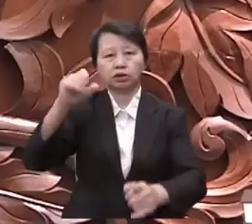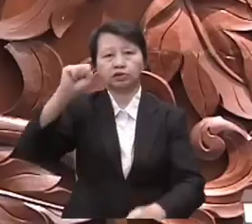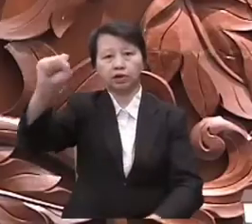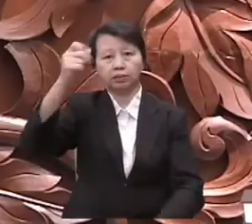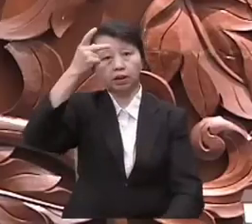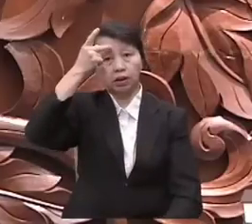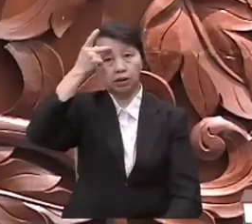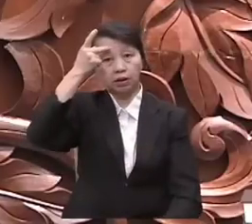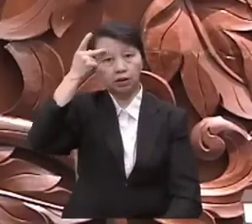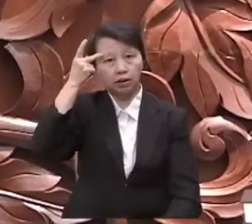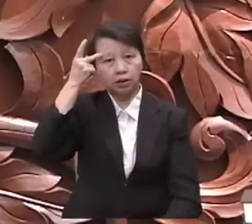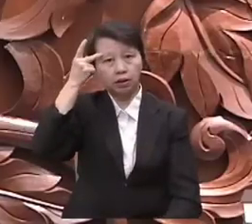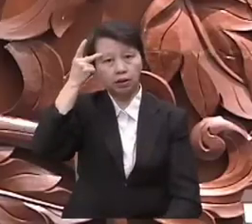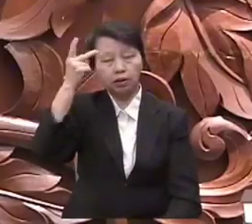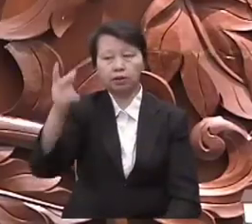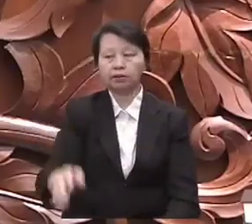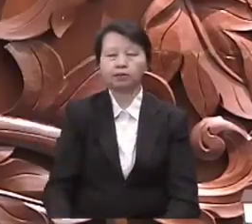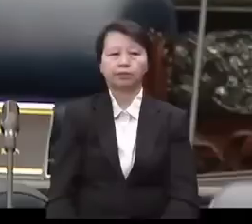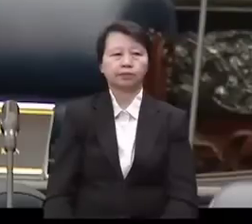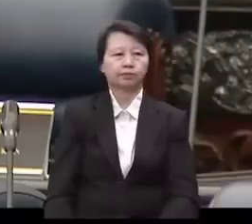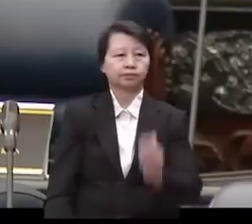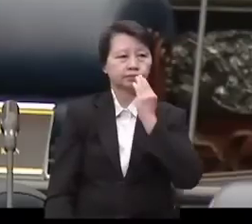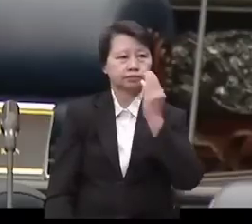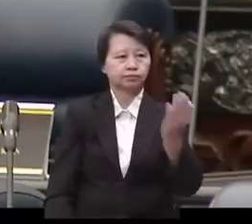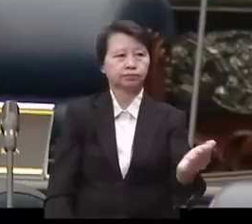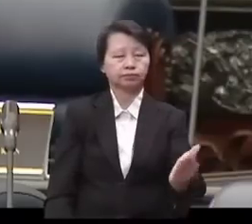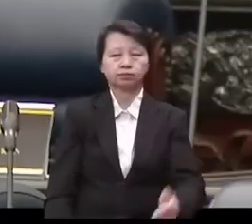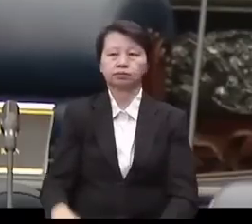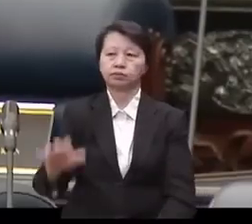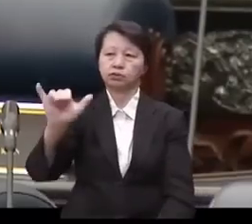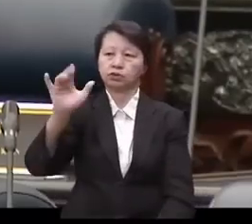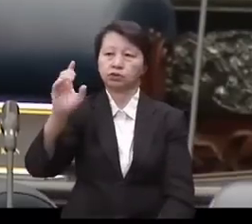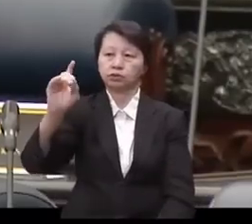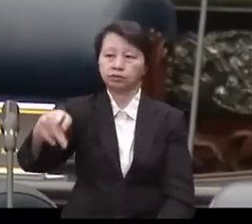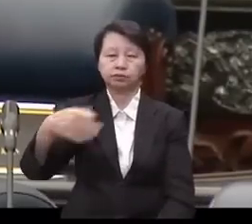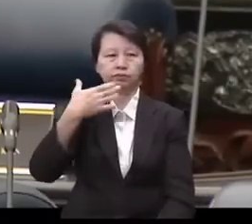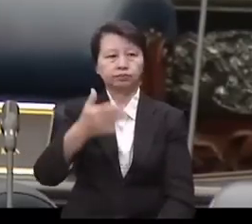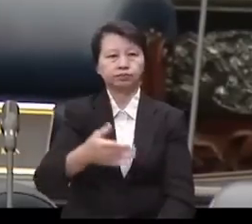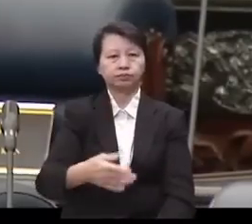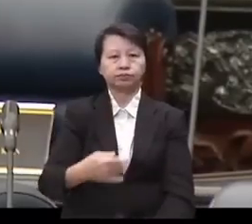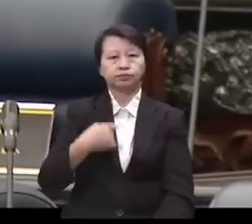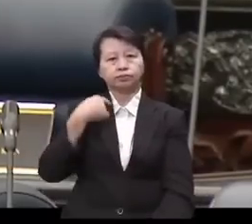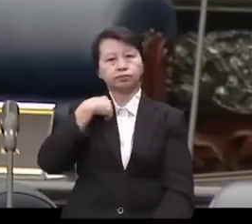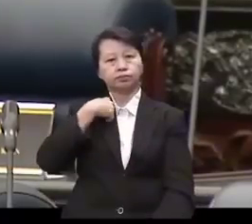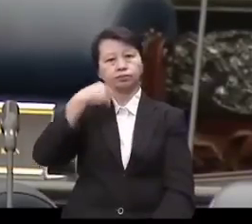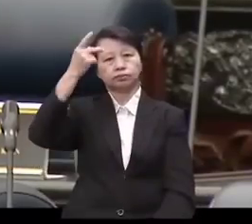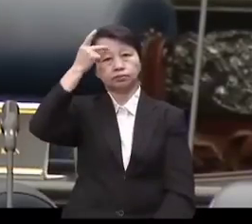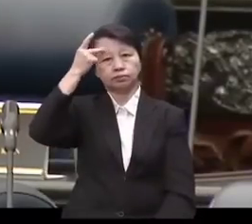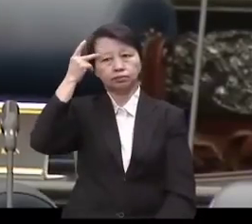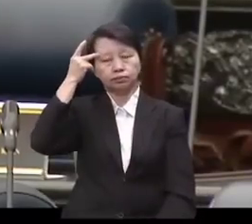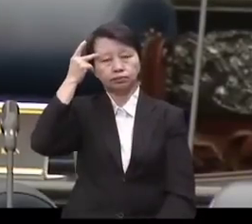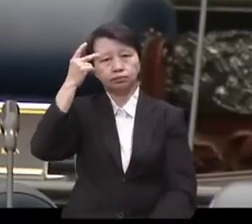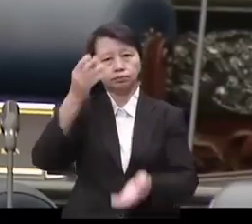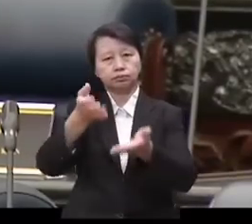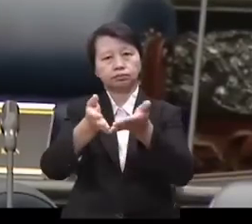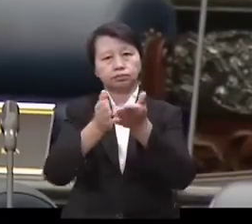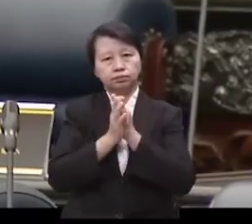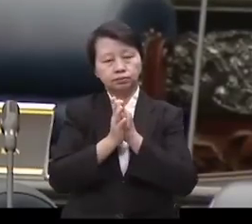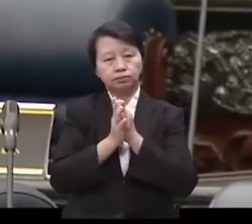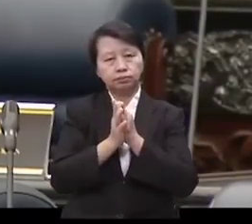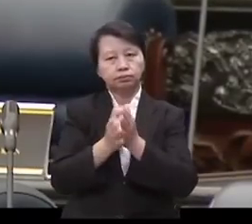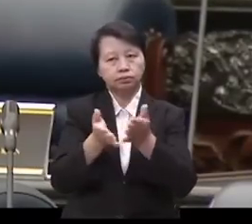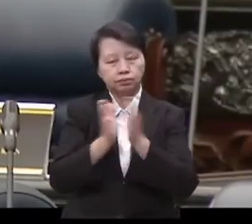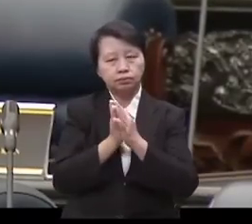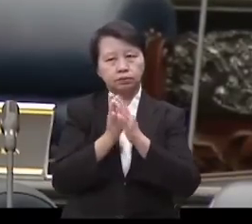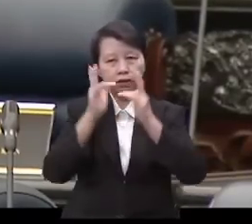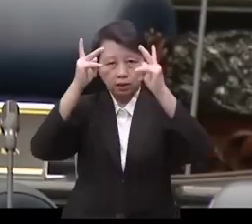Terima kasih Tuan Sri Speaker. Keningau minta